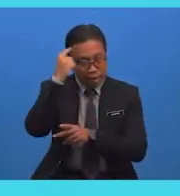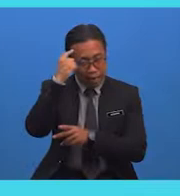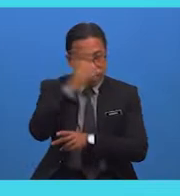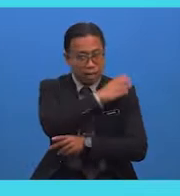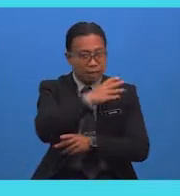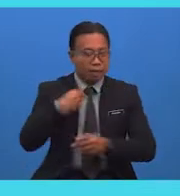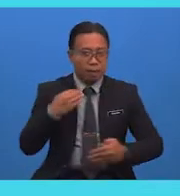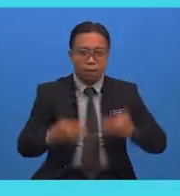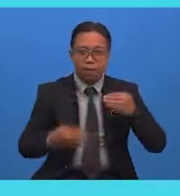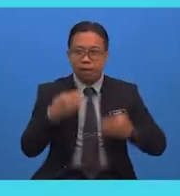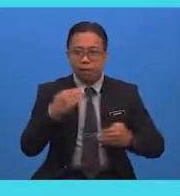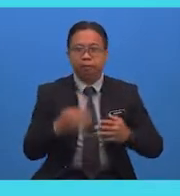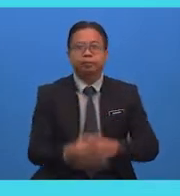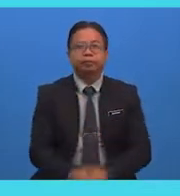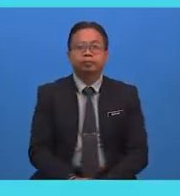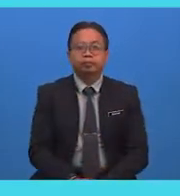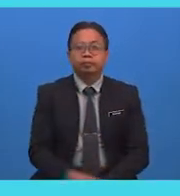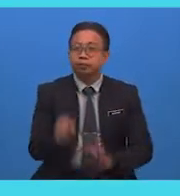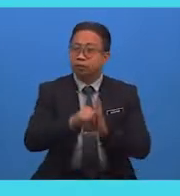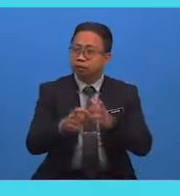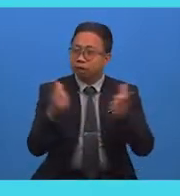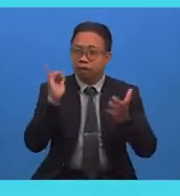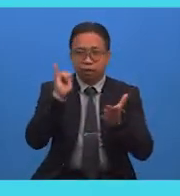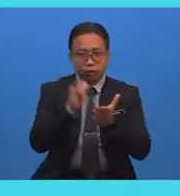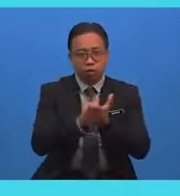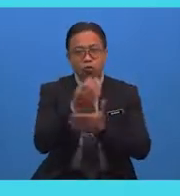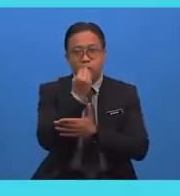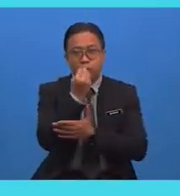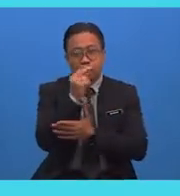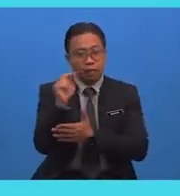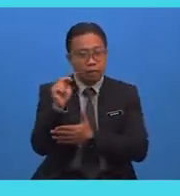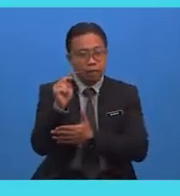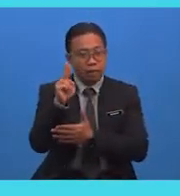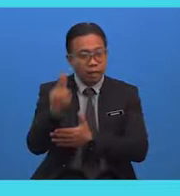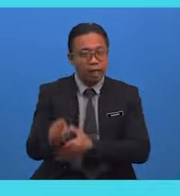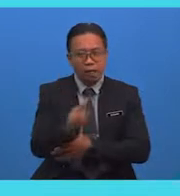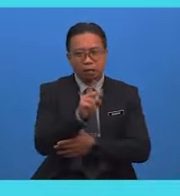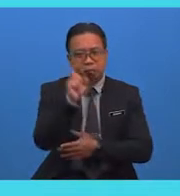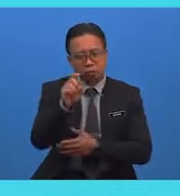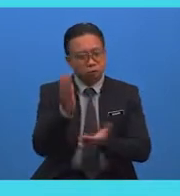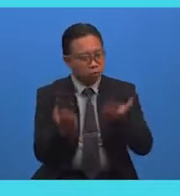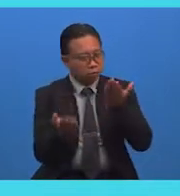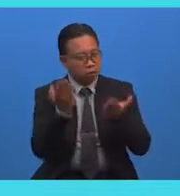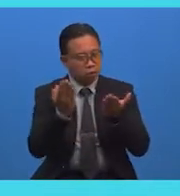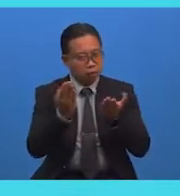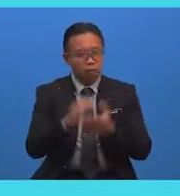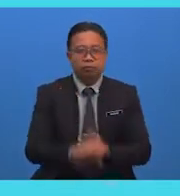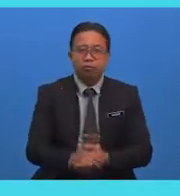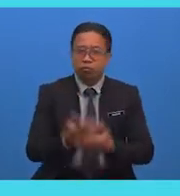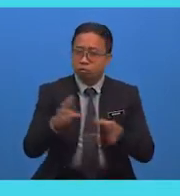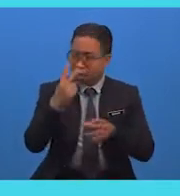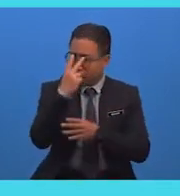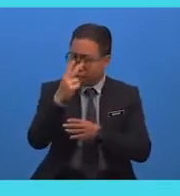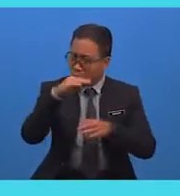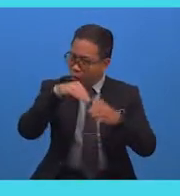sebarang kemudaratan. Selain itu, makanan yang halal ini perlu seimbang khasiatnya seperti yang terdapat